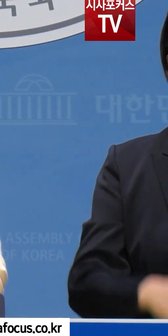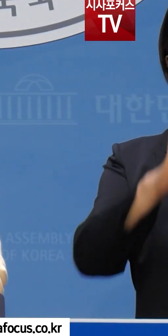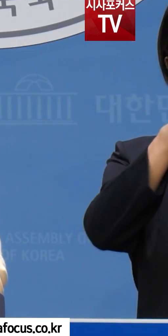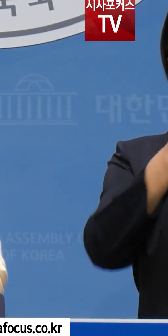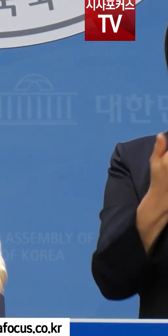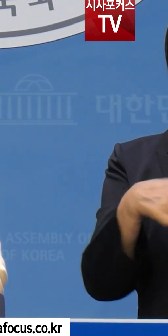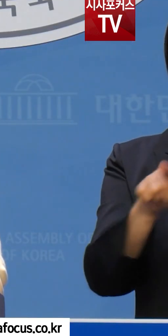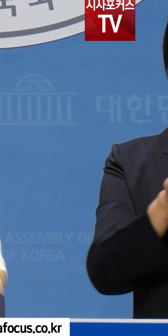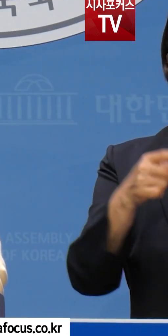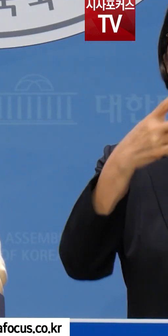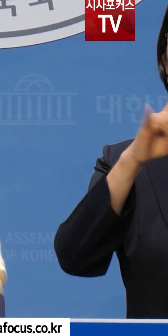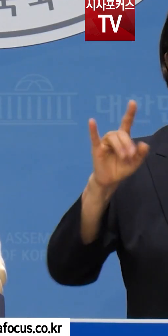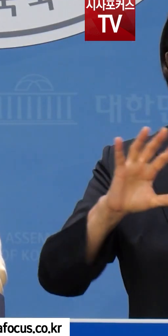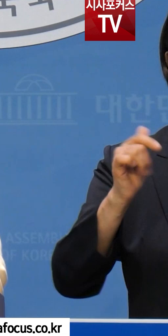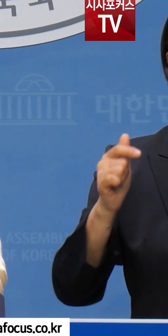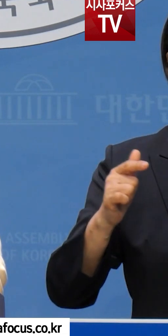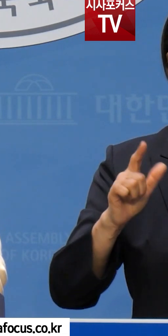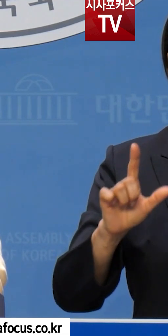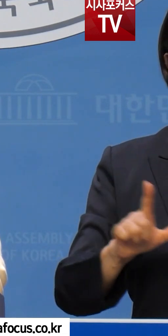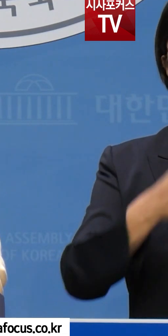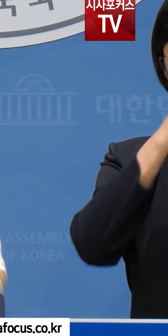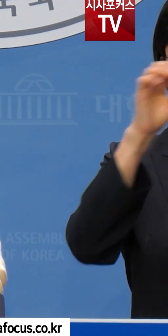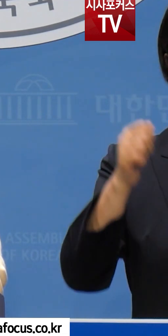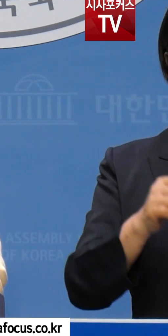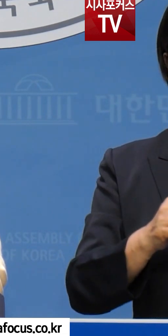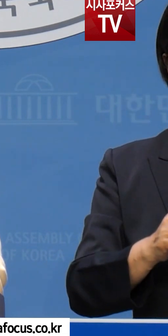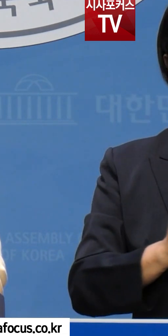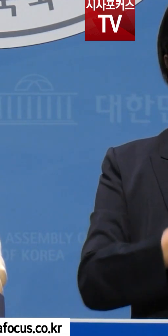위한 5대 민생예산 10조